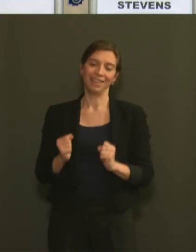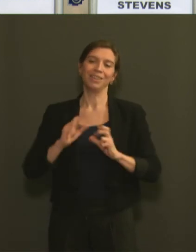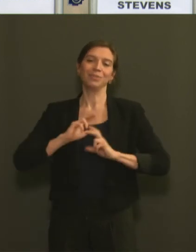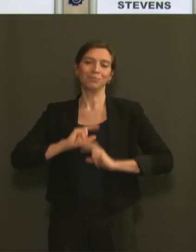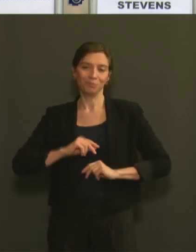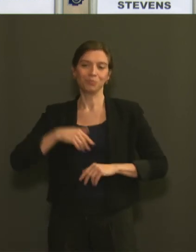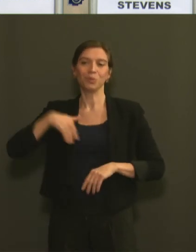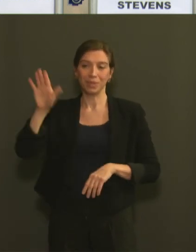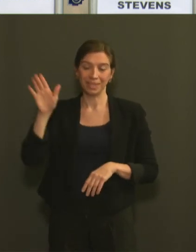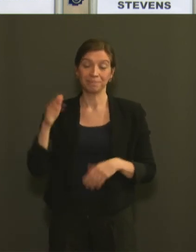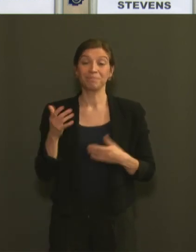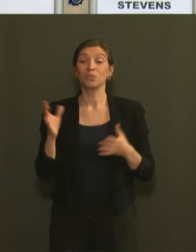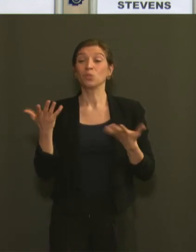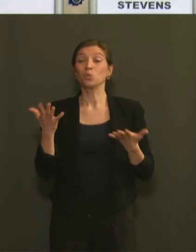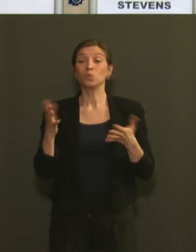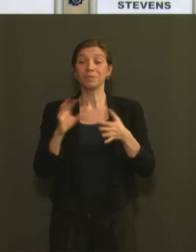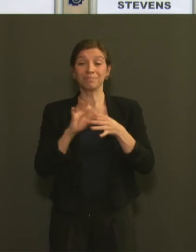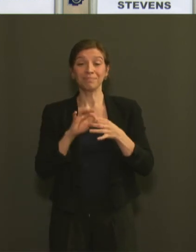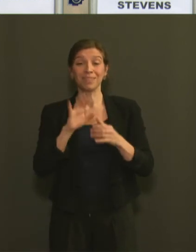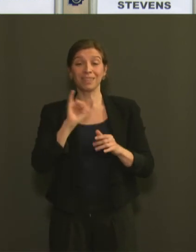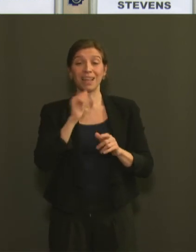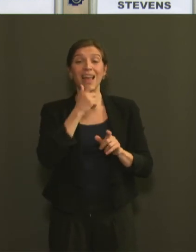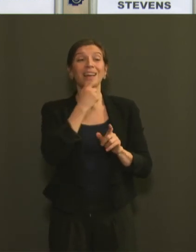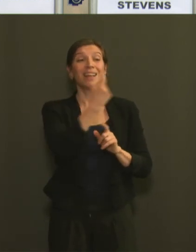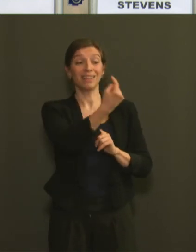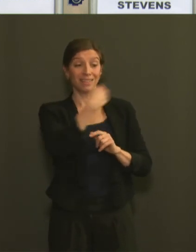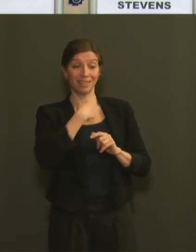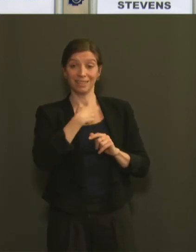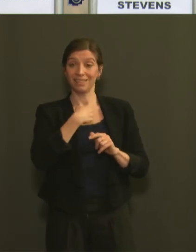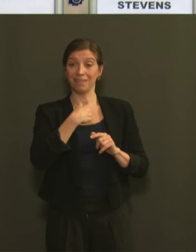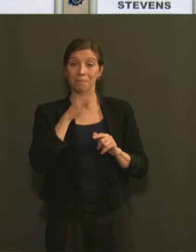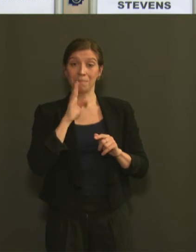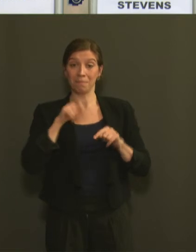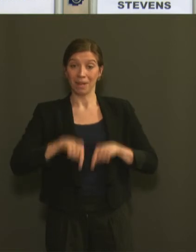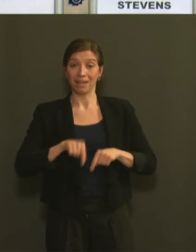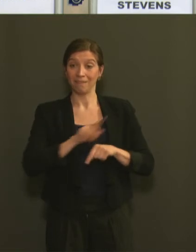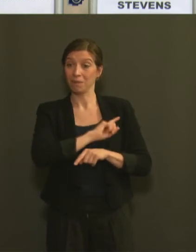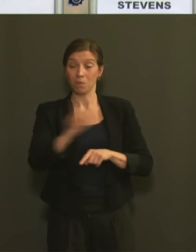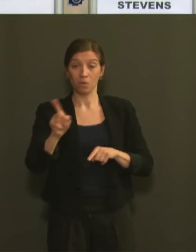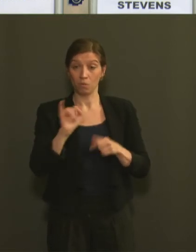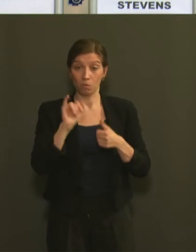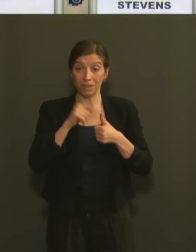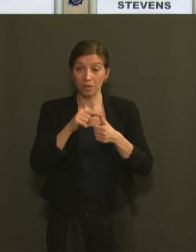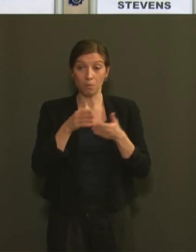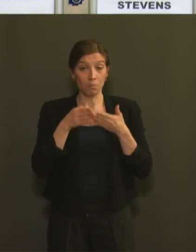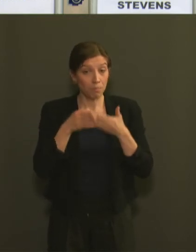passage d'erez l'ukraine est